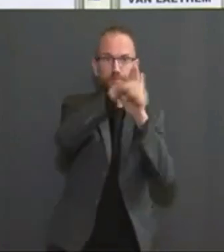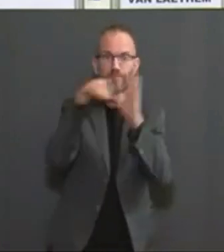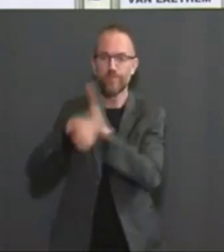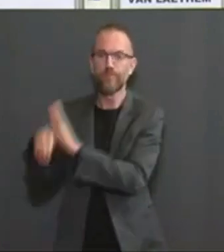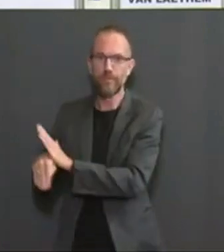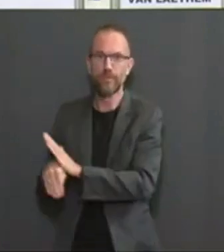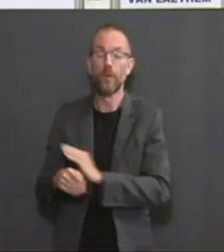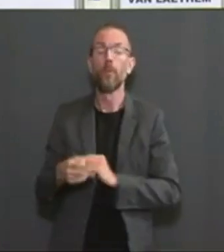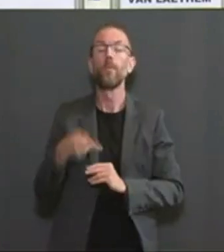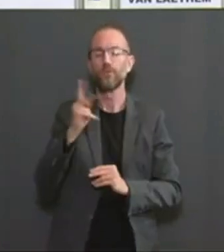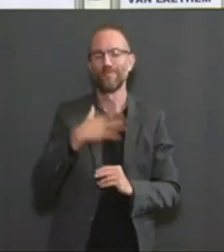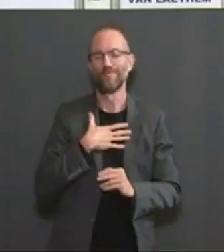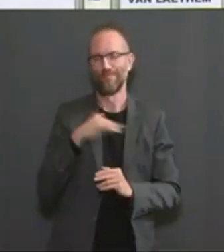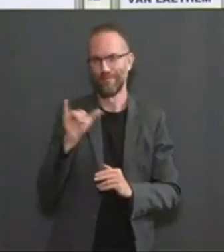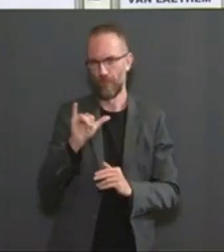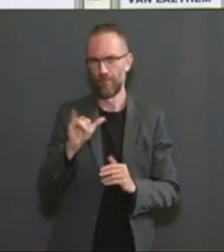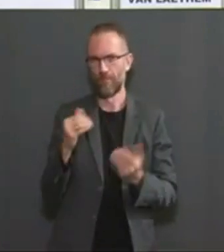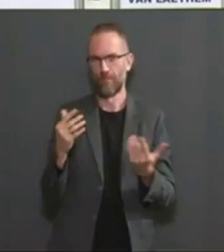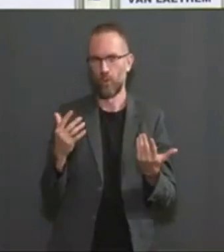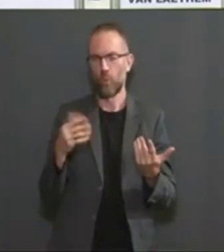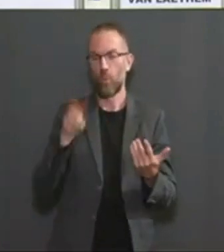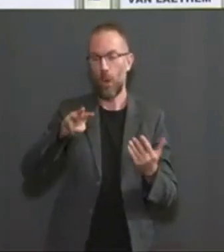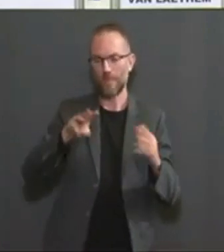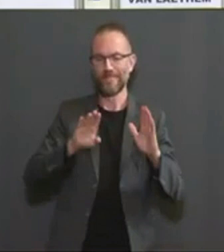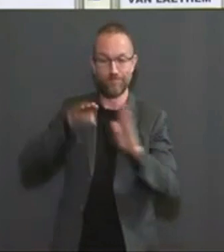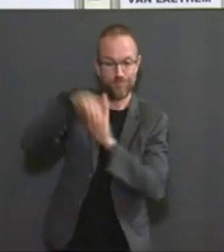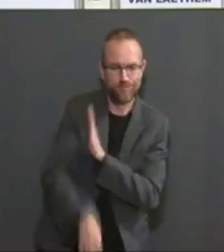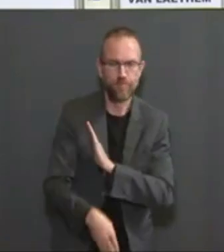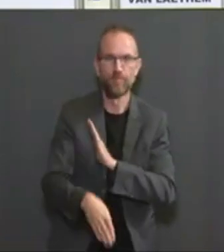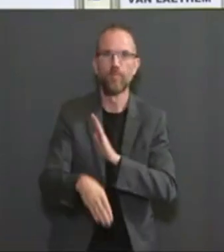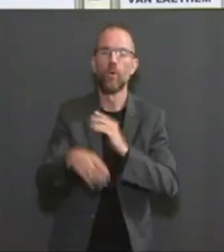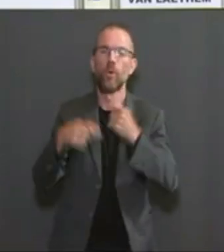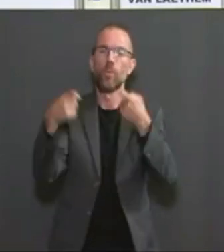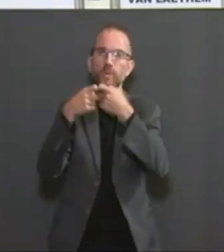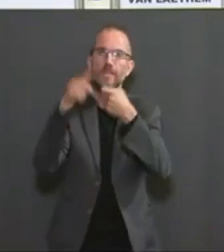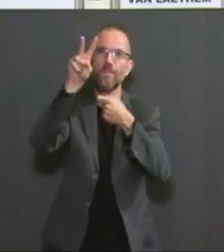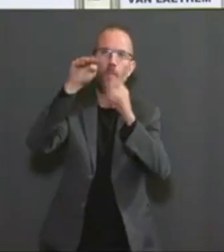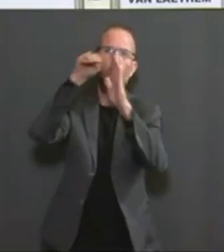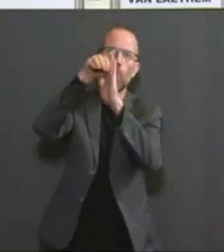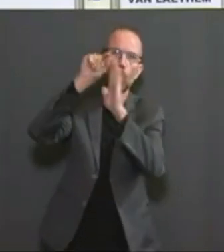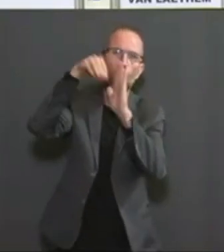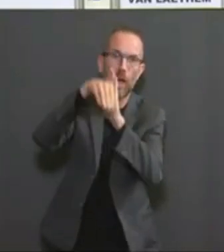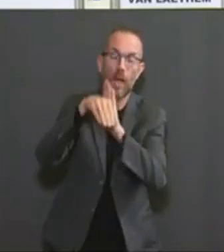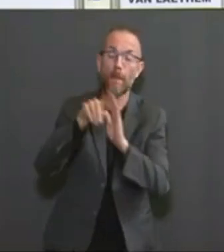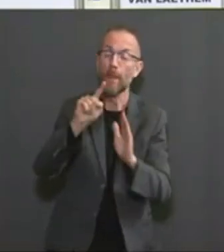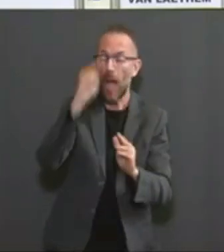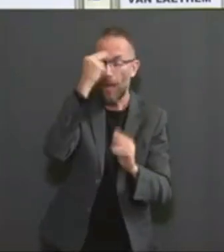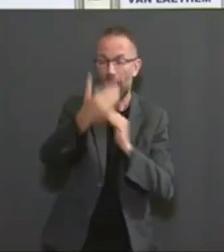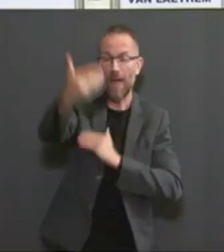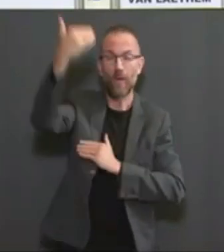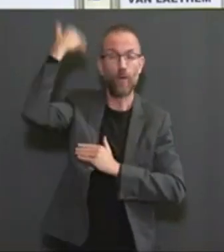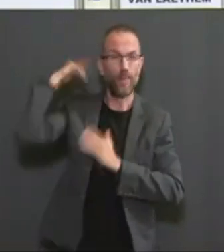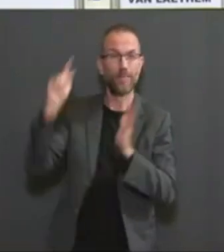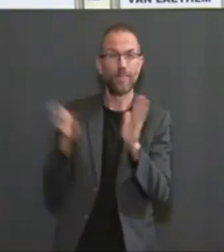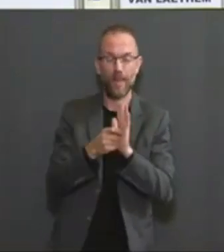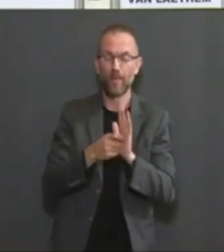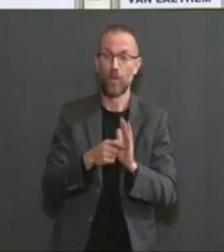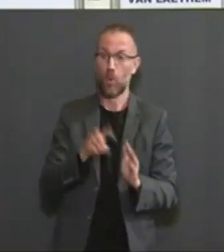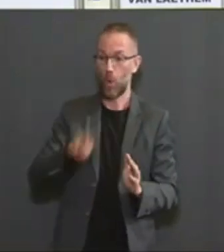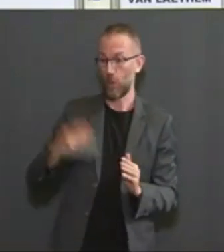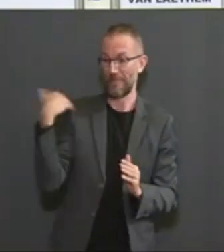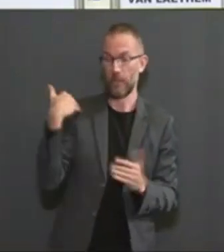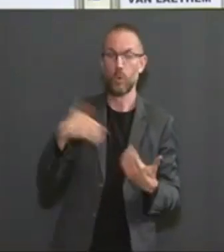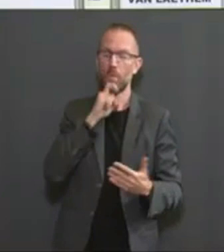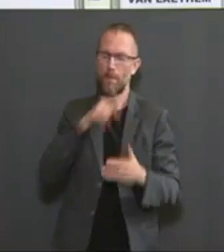qu'à Bruxelles ou en Flandre, mais il faut bien insister là aussi que les chiffres étaient beaucoup plus importants au départ dans cette période-là du pays, dans